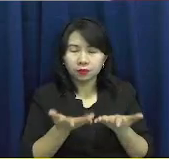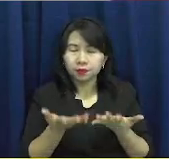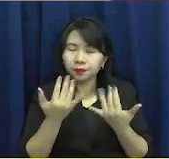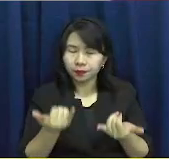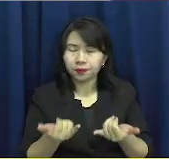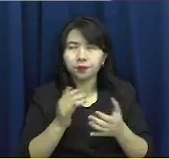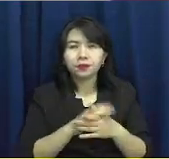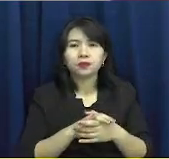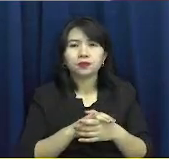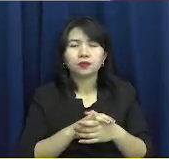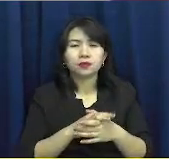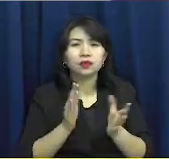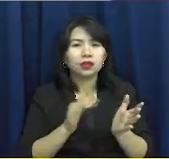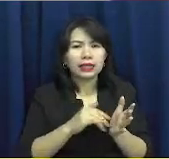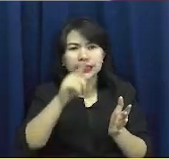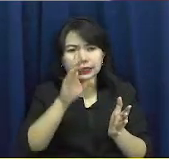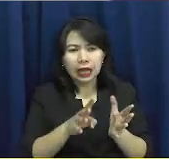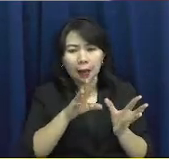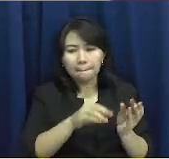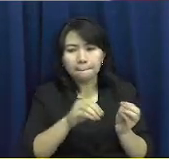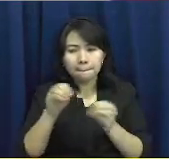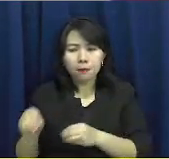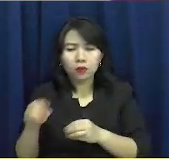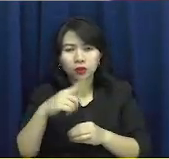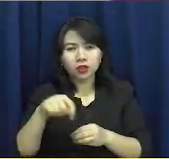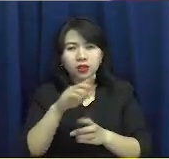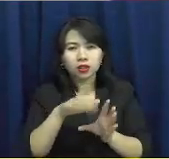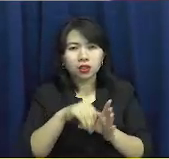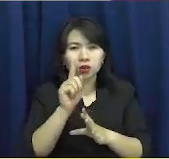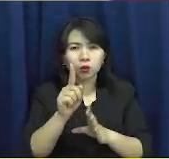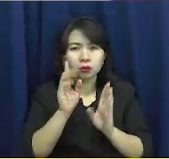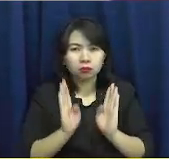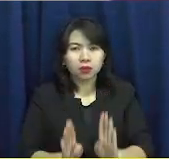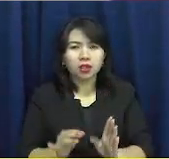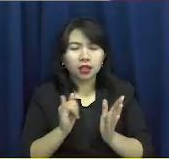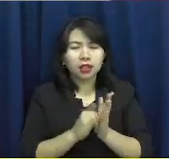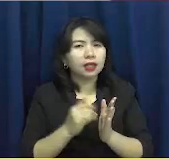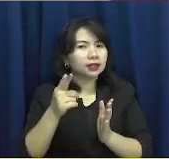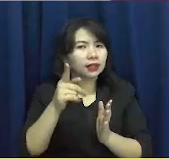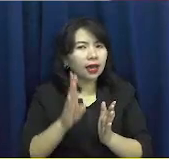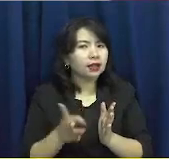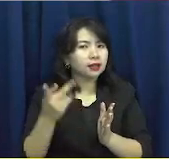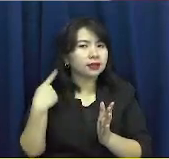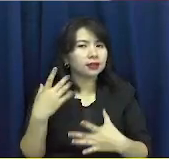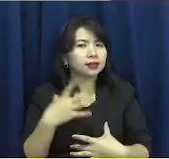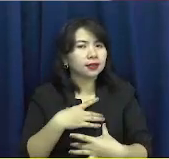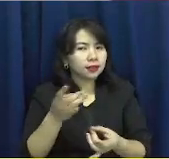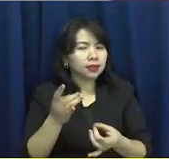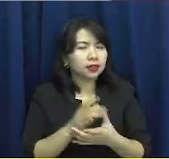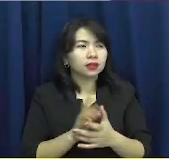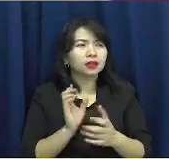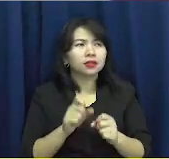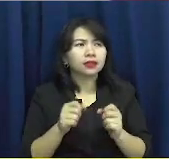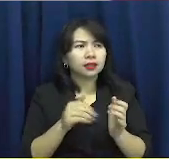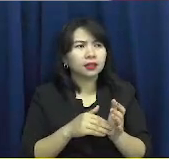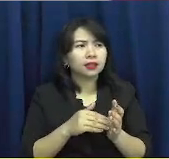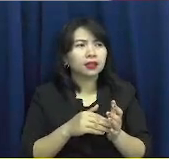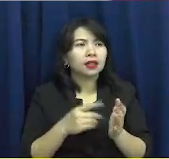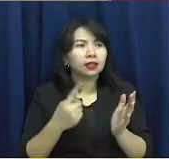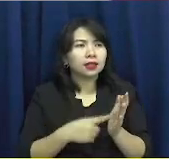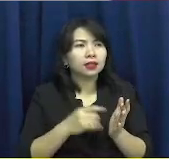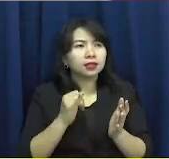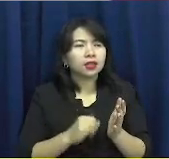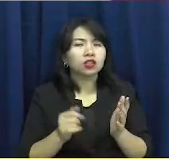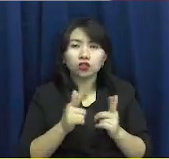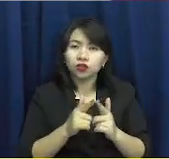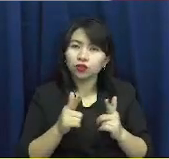po yan? Nilagay tayo ng Diyos sa body as it hath pleased God. Kaya nga po, ang gandang encouragement nito mga